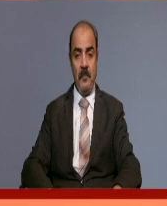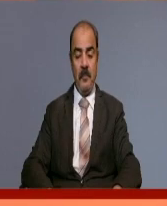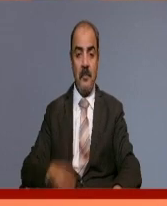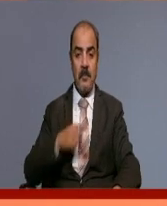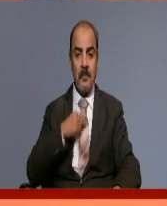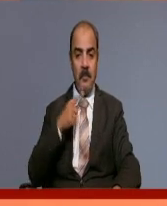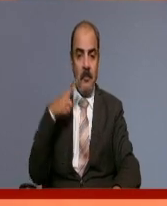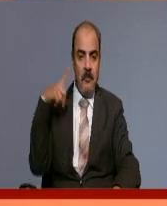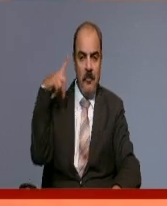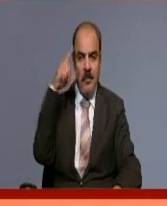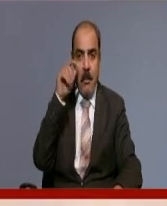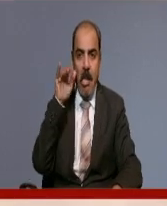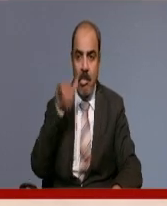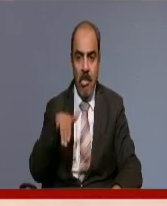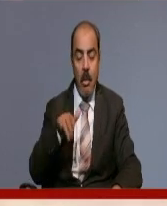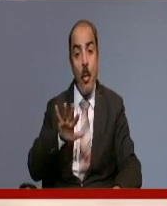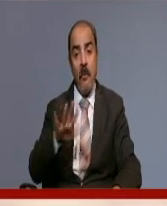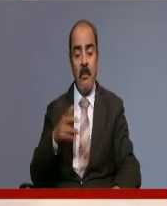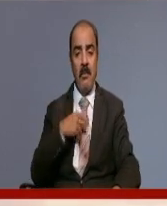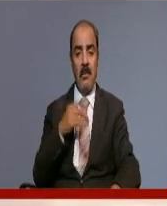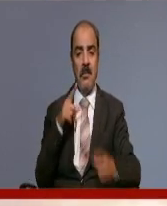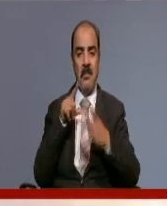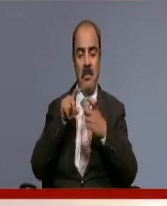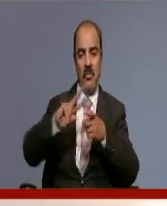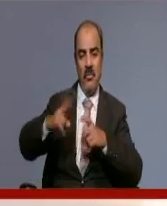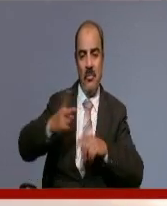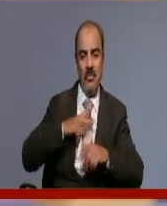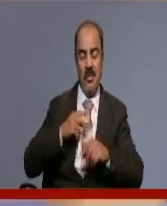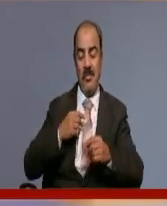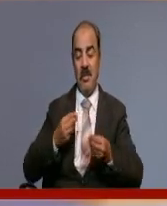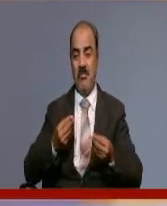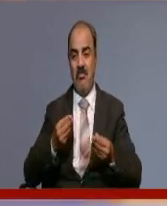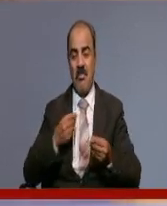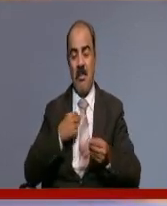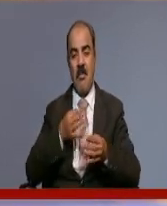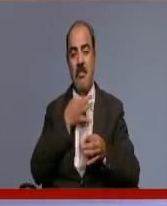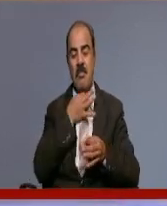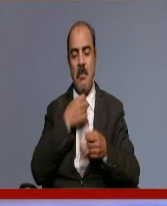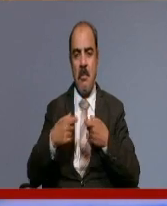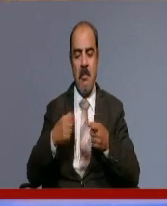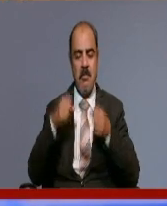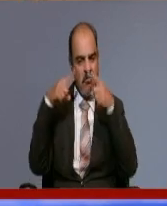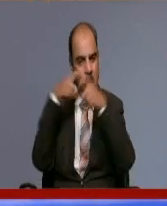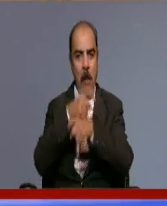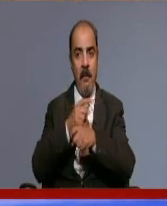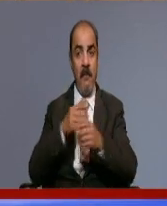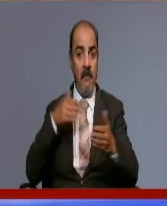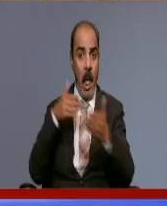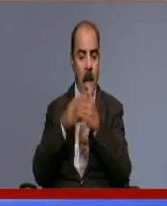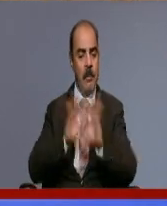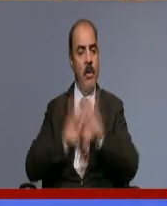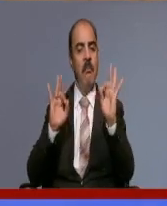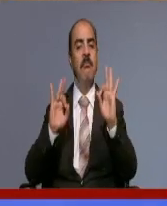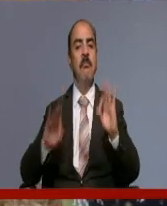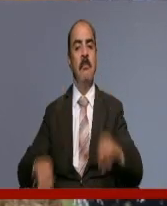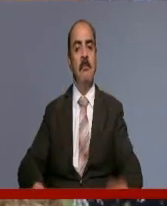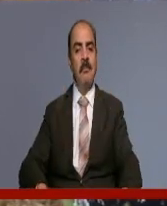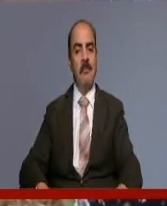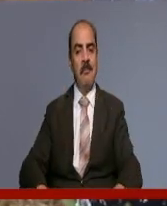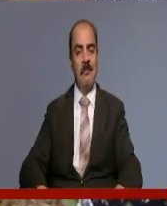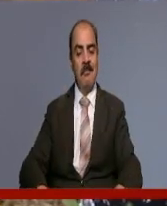يبقى صعب توصل له بسبب اختلافها او ظروفها بس في الاخر بتوصل له